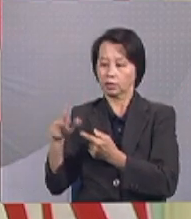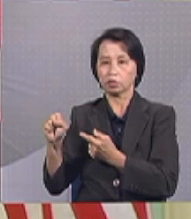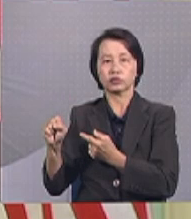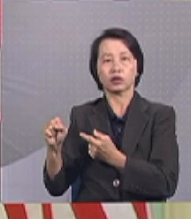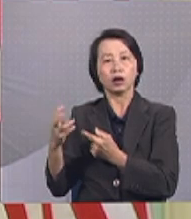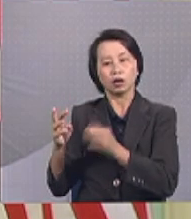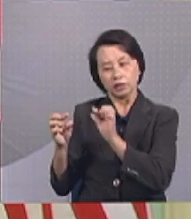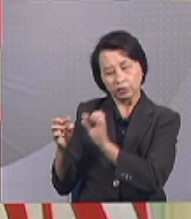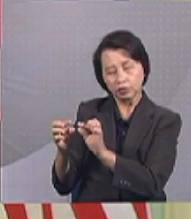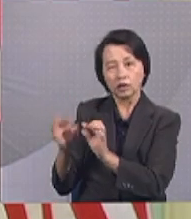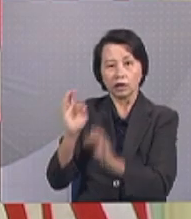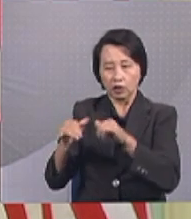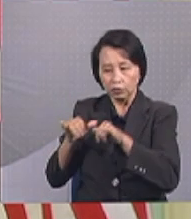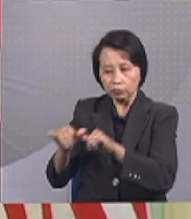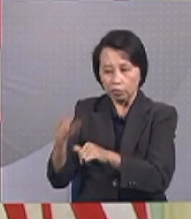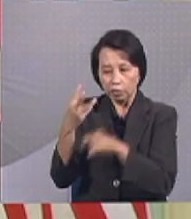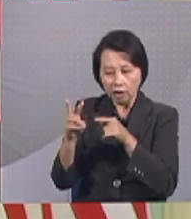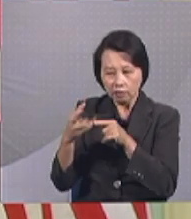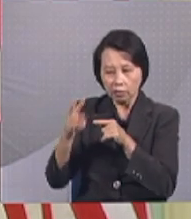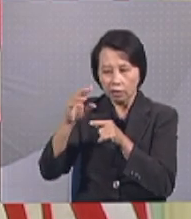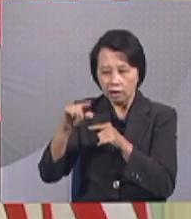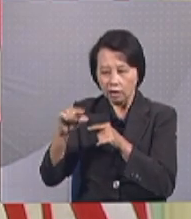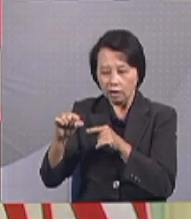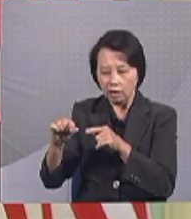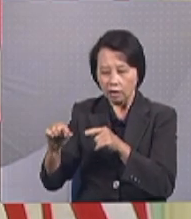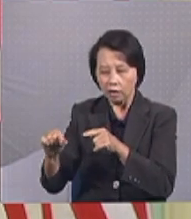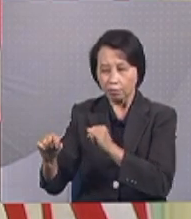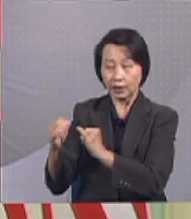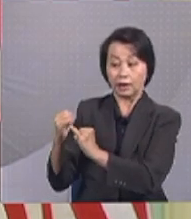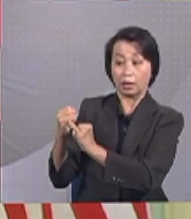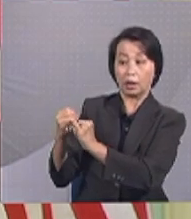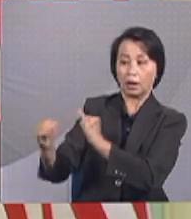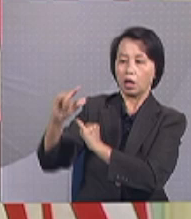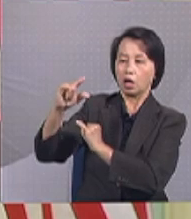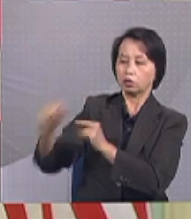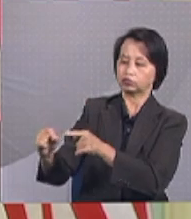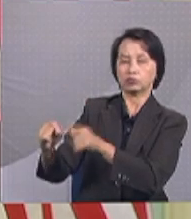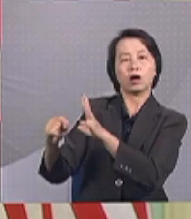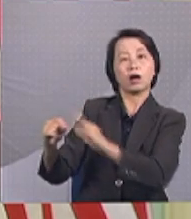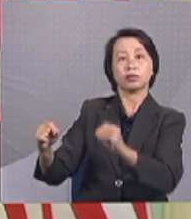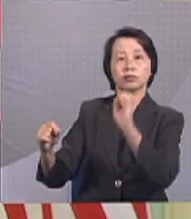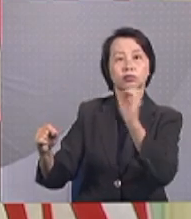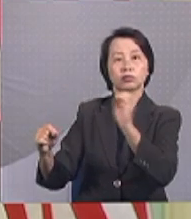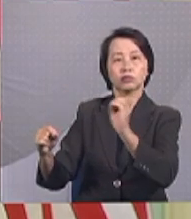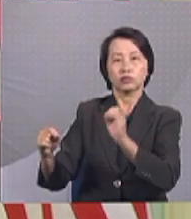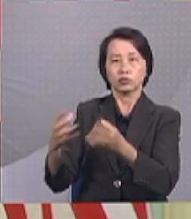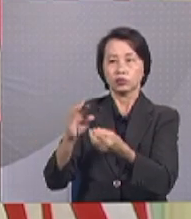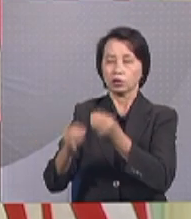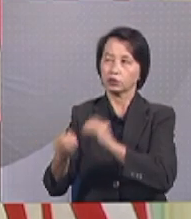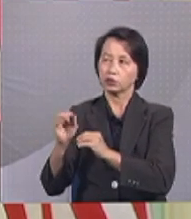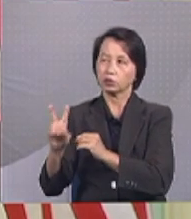Kalau kita harap kalaulah terus 16, terus lagi sampai ujung nanti dah kurang daripada 2